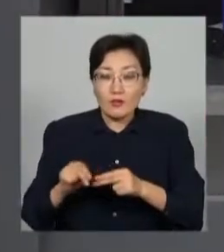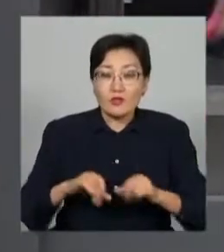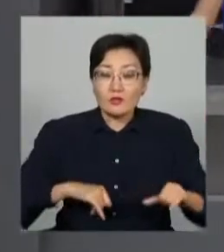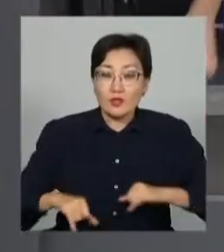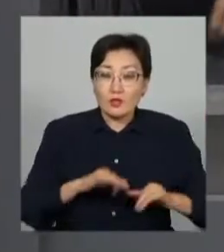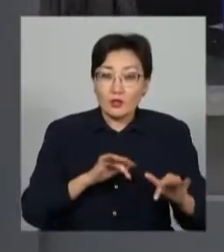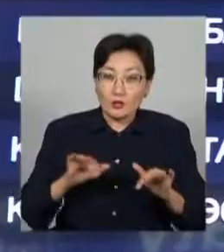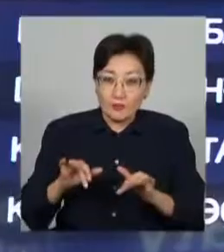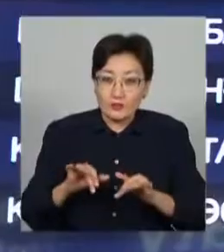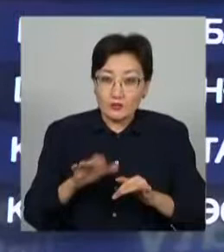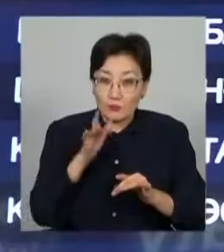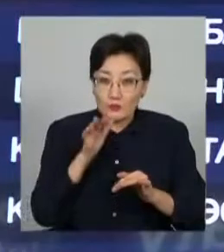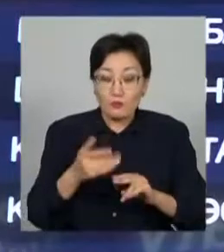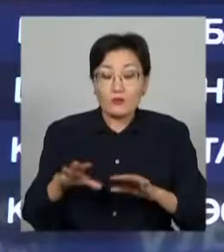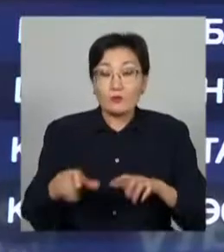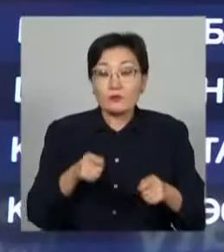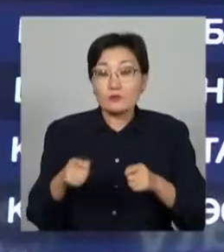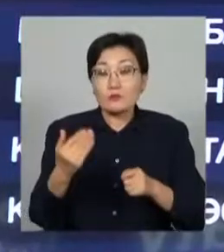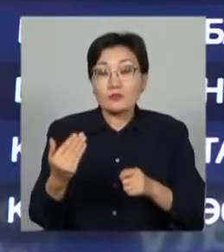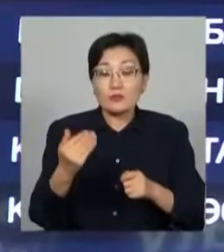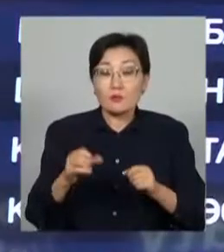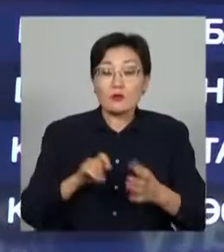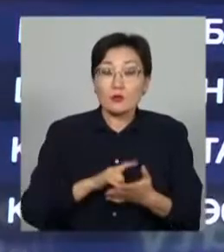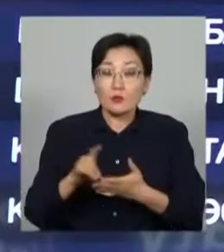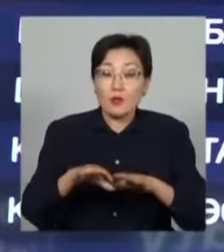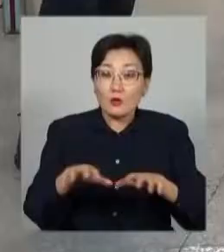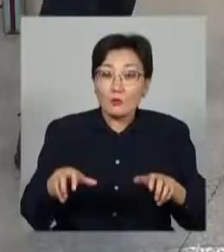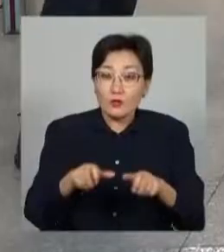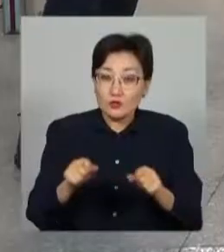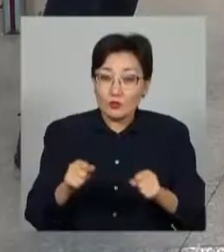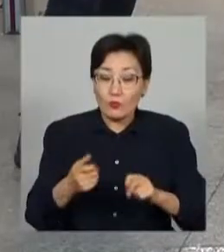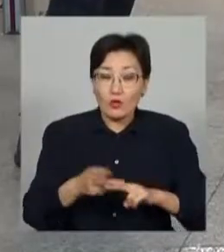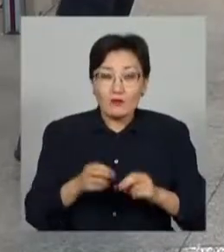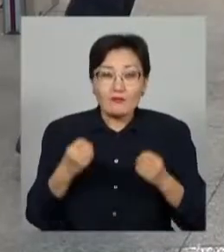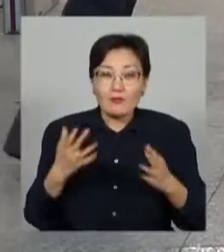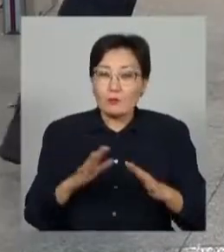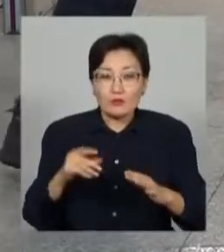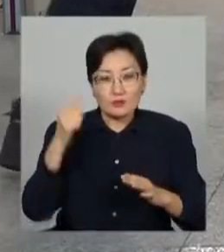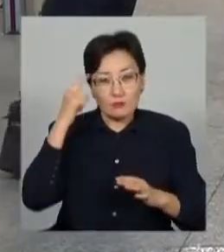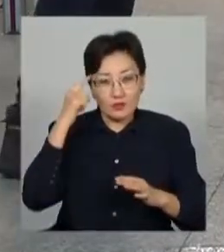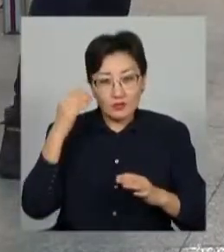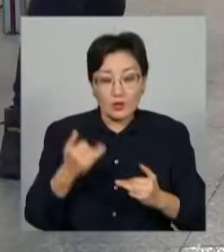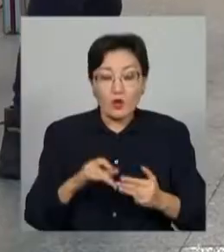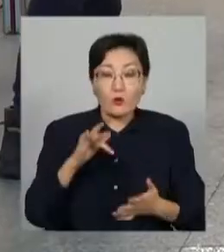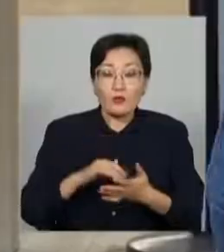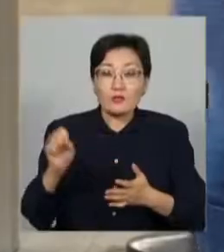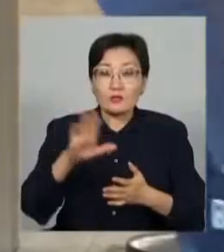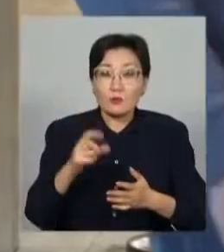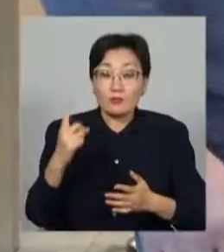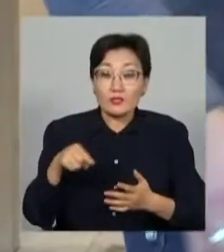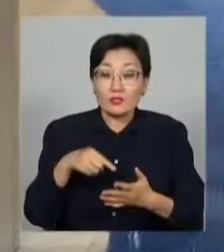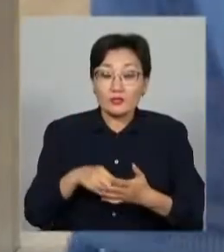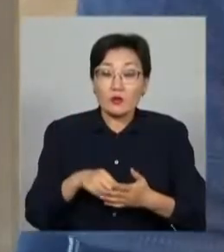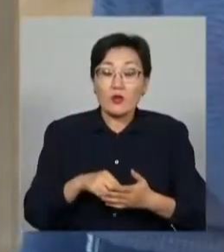анық деді президент. Сондай-ақ мемлекет басшысы олардың әуежайды басып алуының өзі бекер еместігін де айтты. Орталық Азиядағы бір қаладан